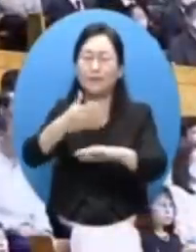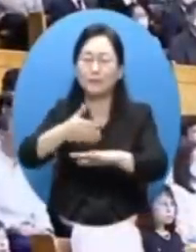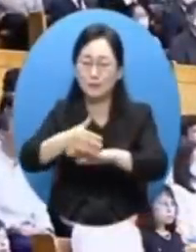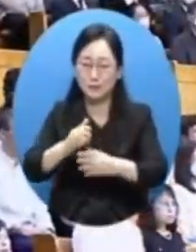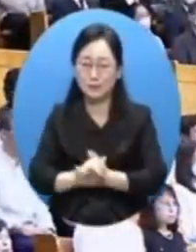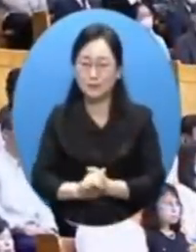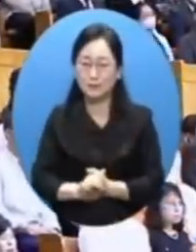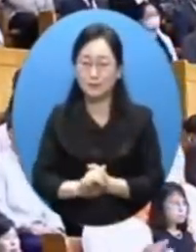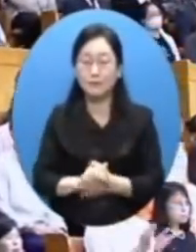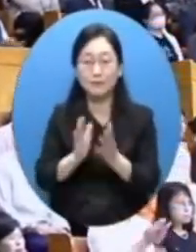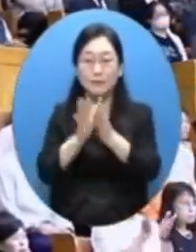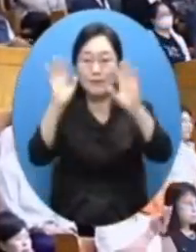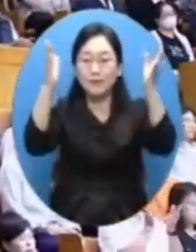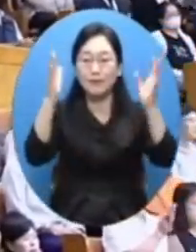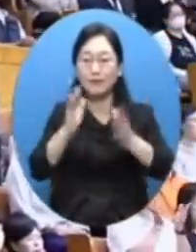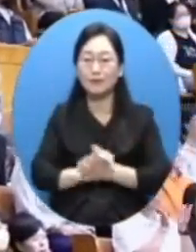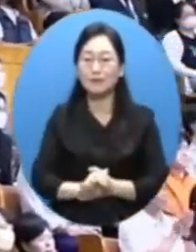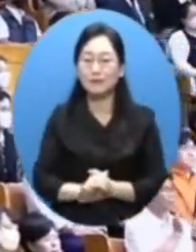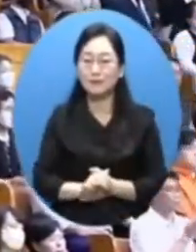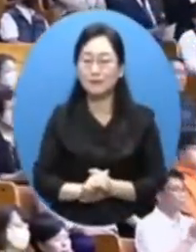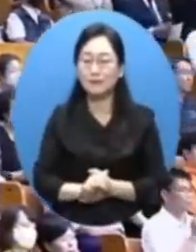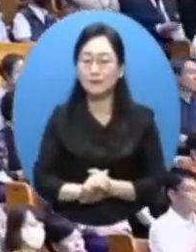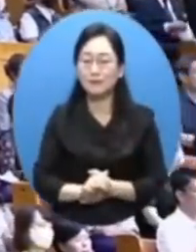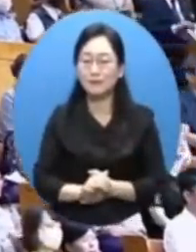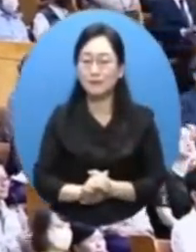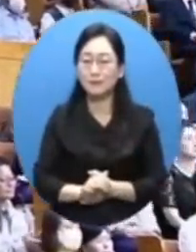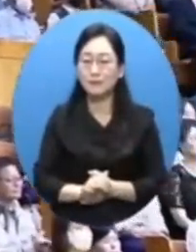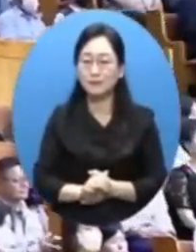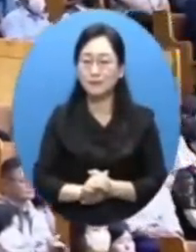그런데 할렐루야.